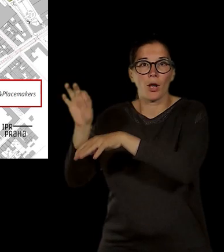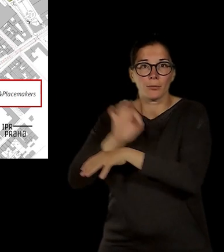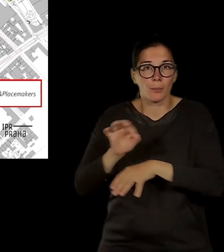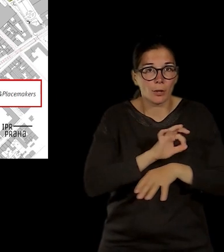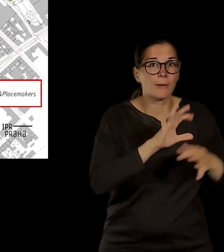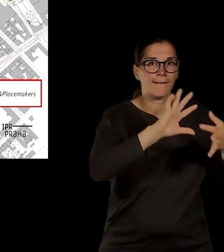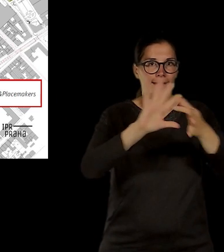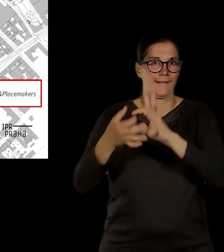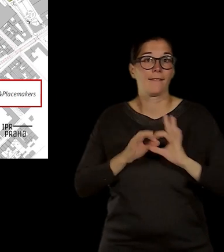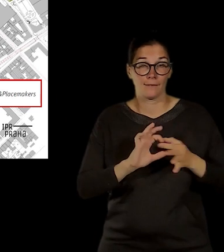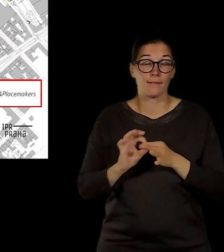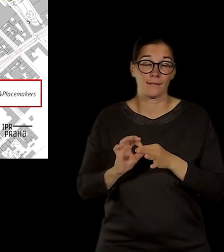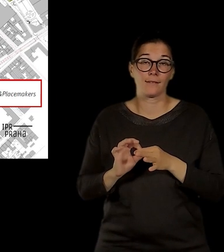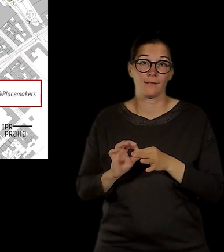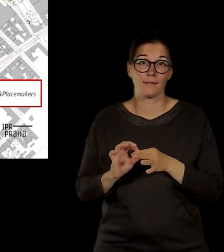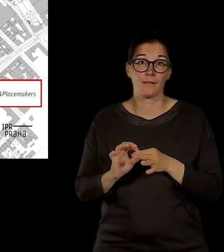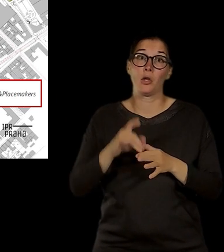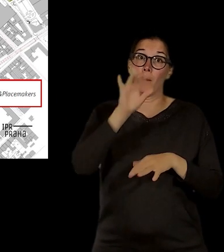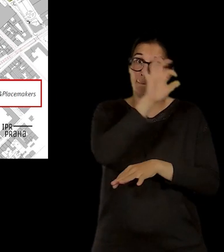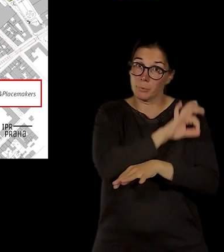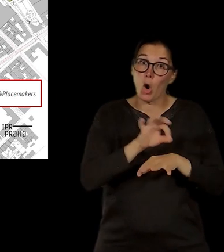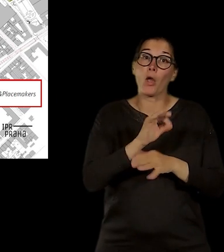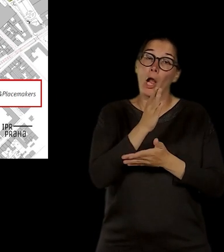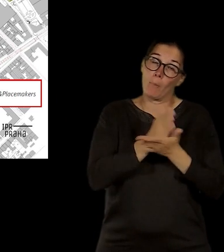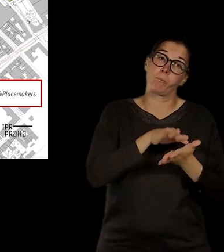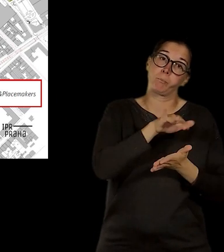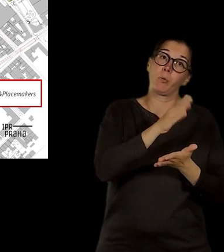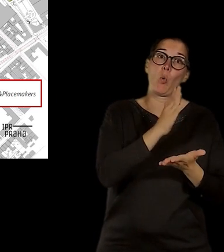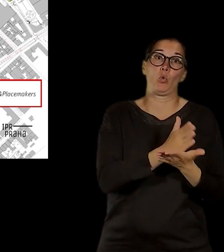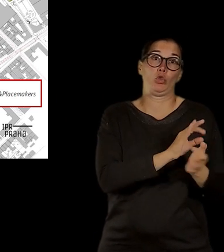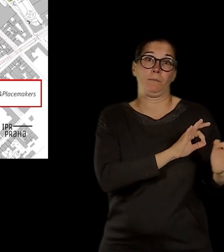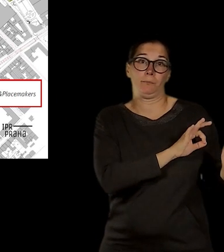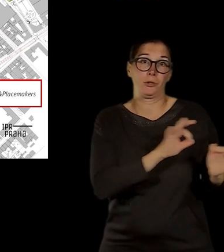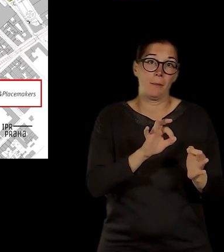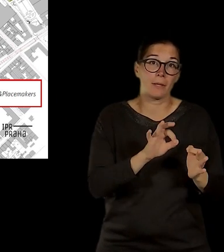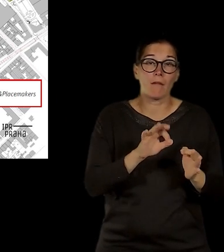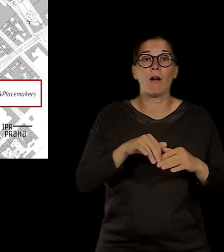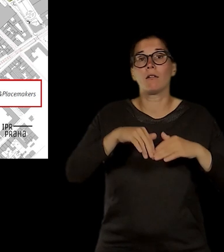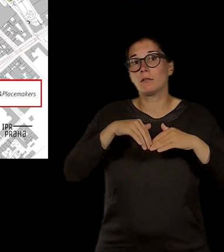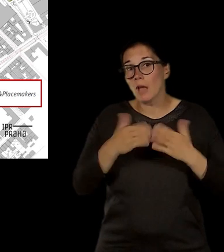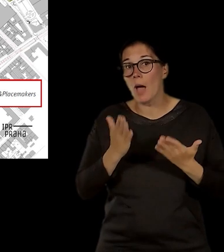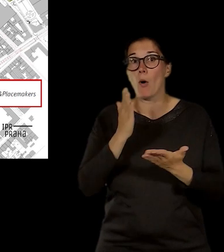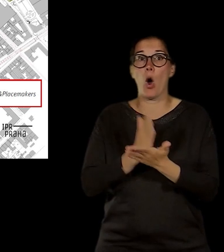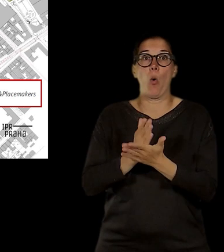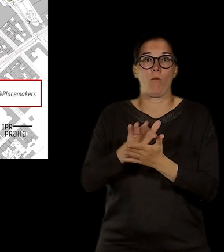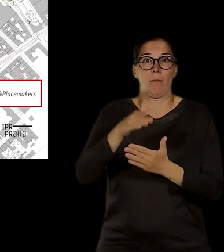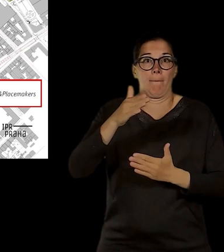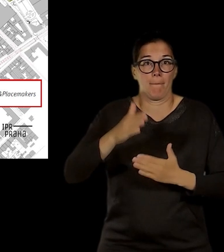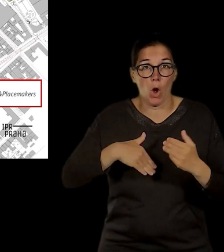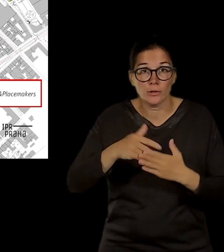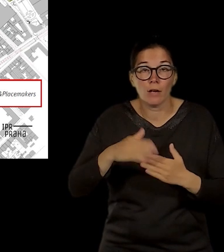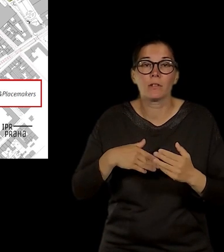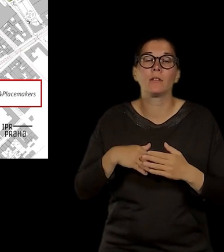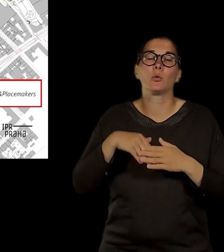které jsou buď dnes v pokročilé fázi přípravy, anebo se už realizují, což jsou